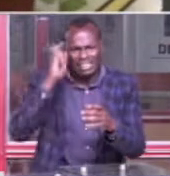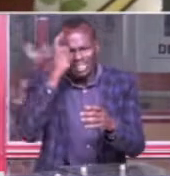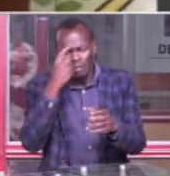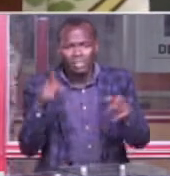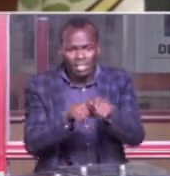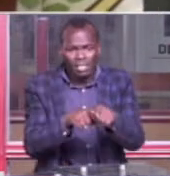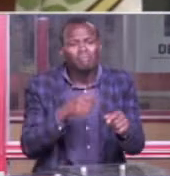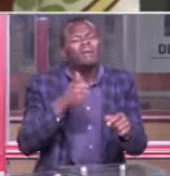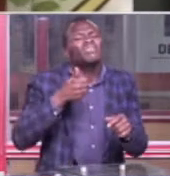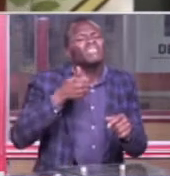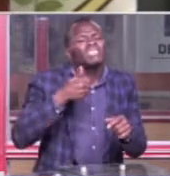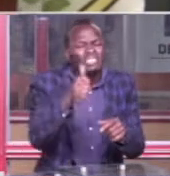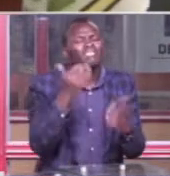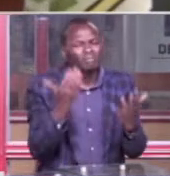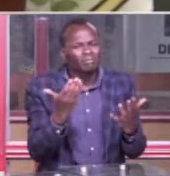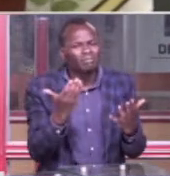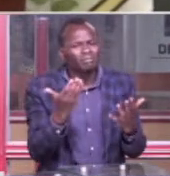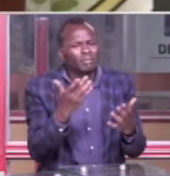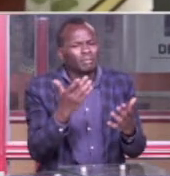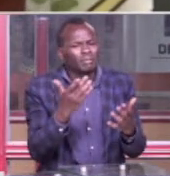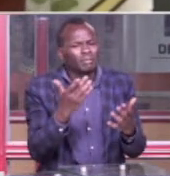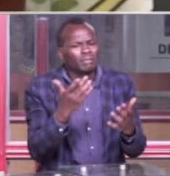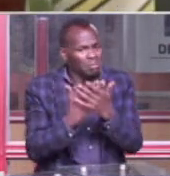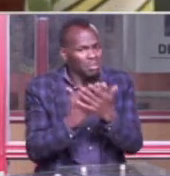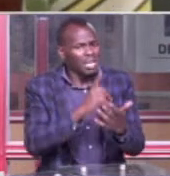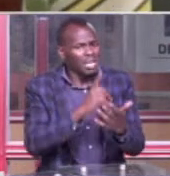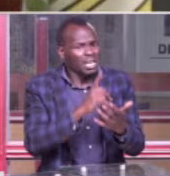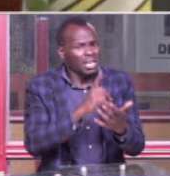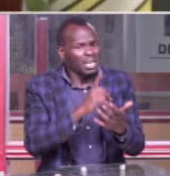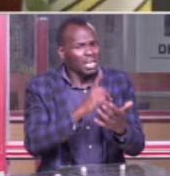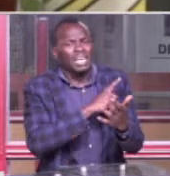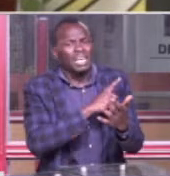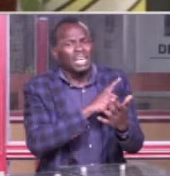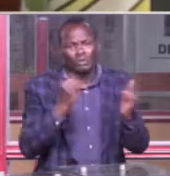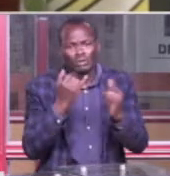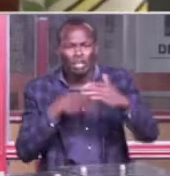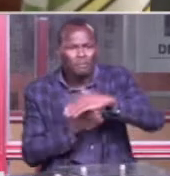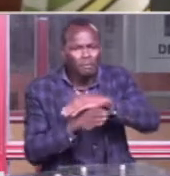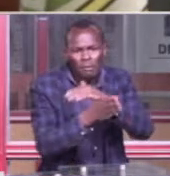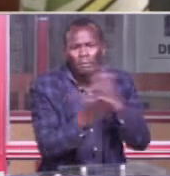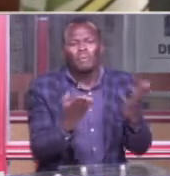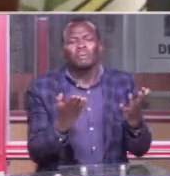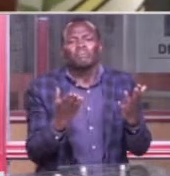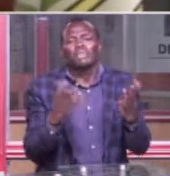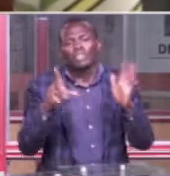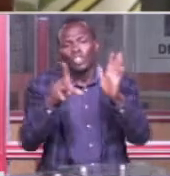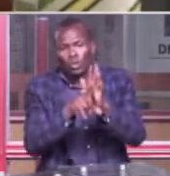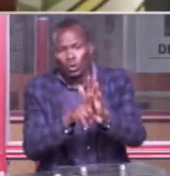To getting away, getting off the hook each time they are in a scandal. You know that these